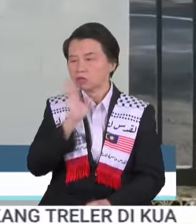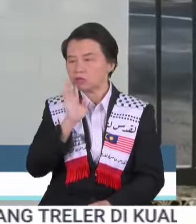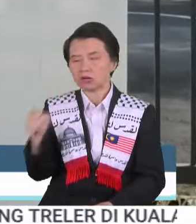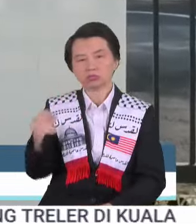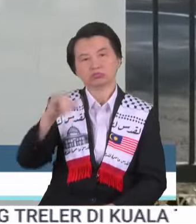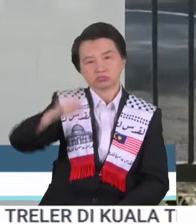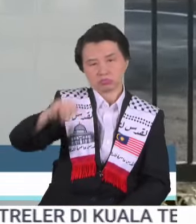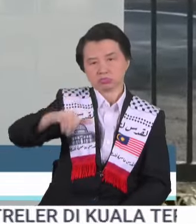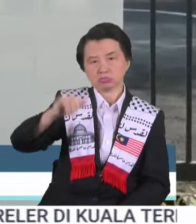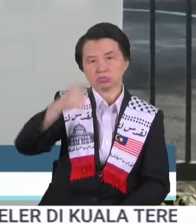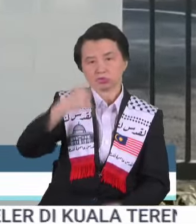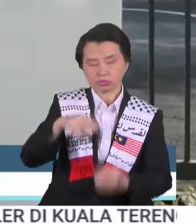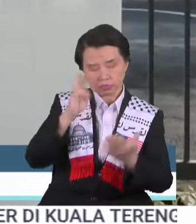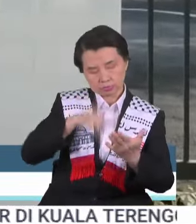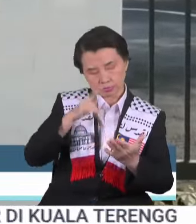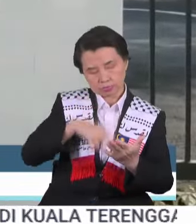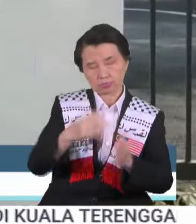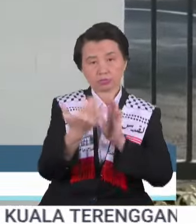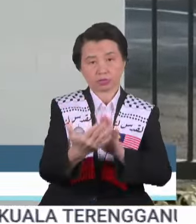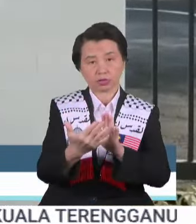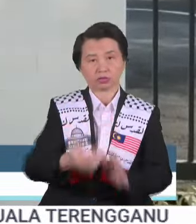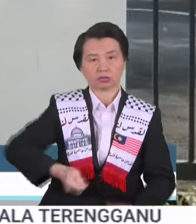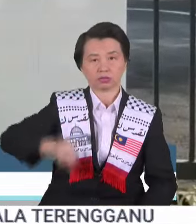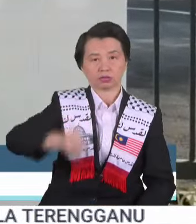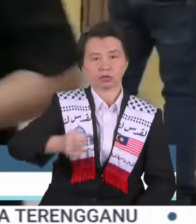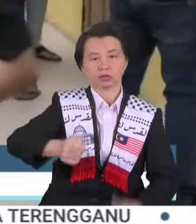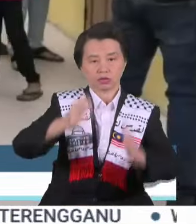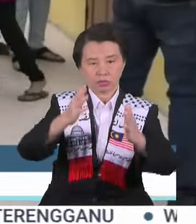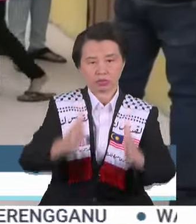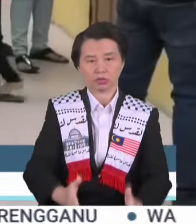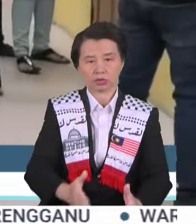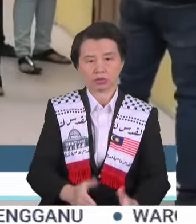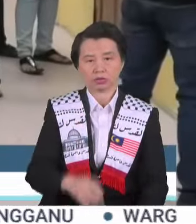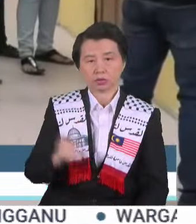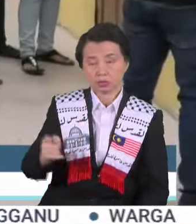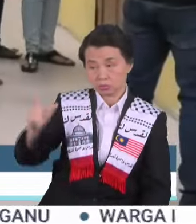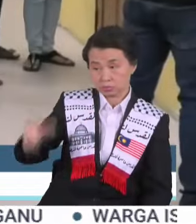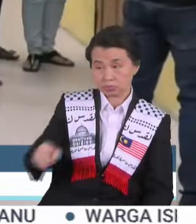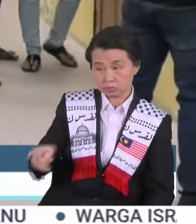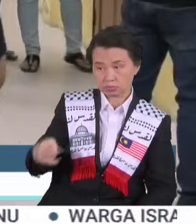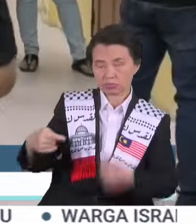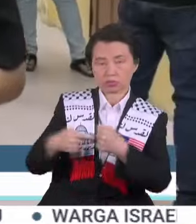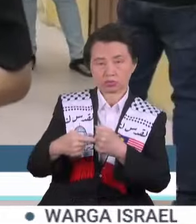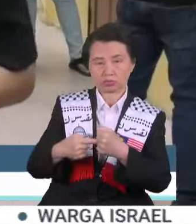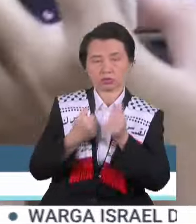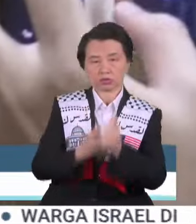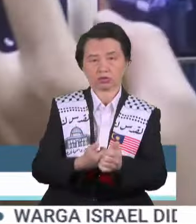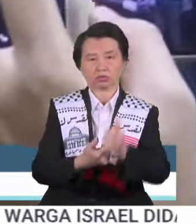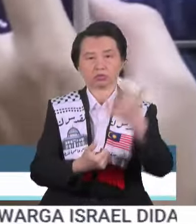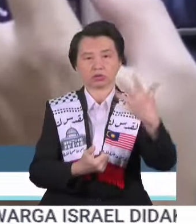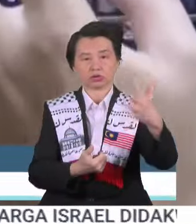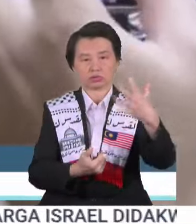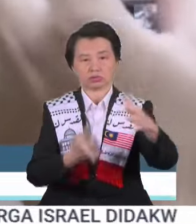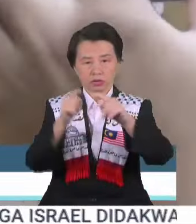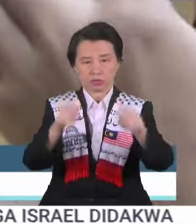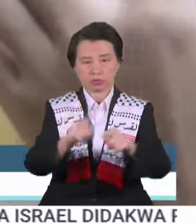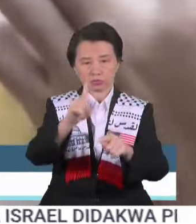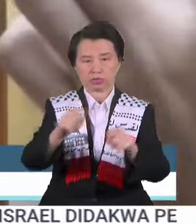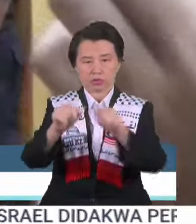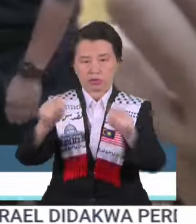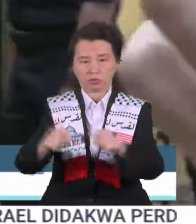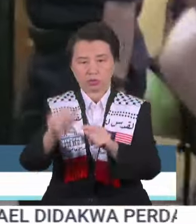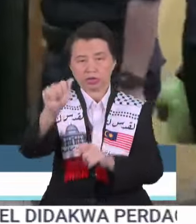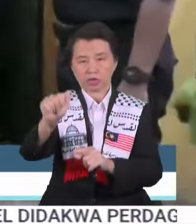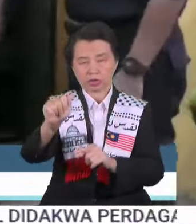selepas pertuduhan dibacakan di hadapan Magistrate T. Ashvini. Tertuduh didakwa mengikuti Seksyen